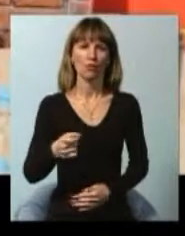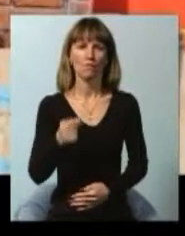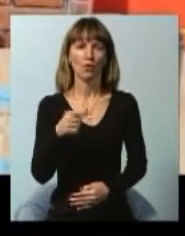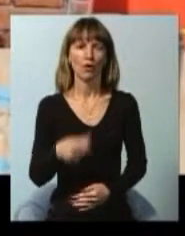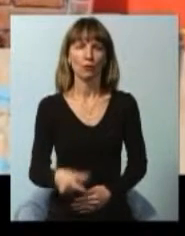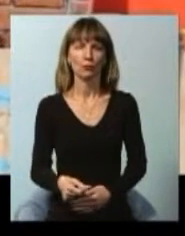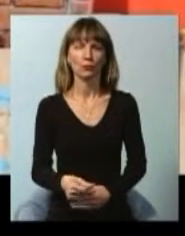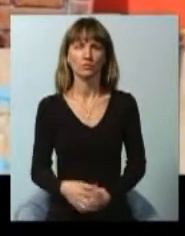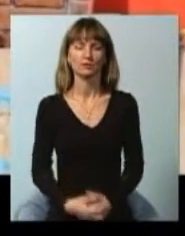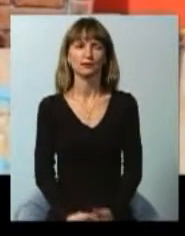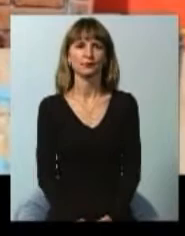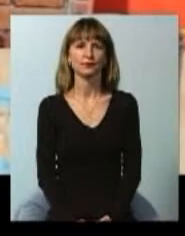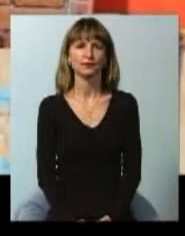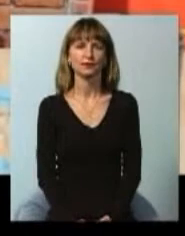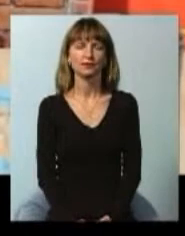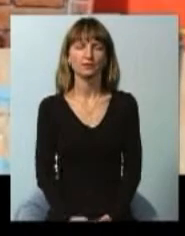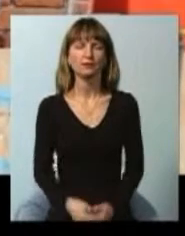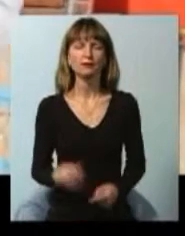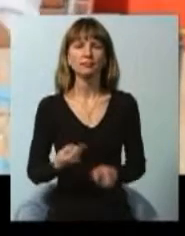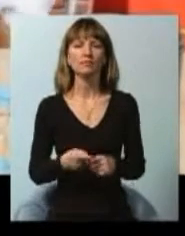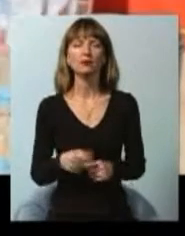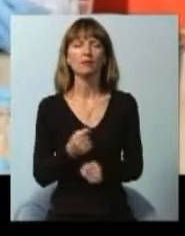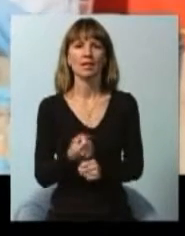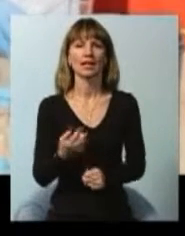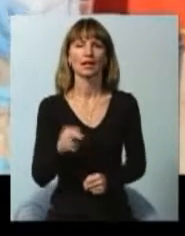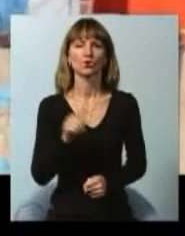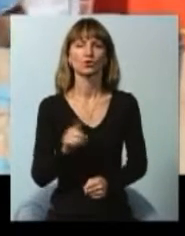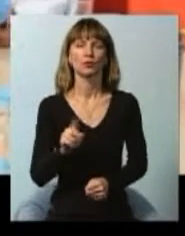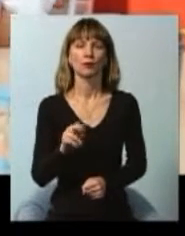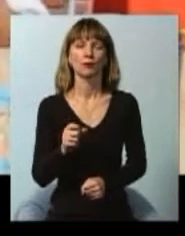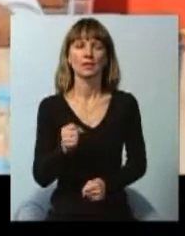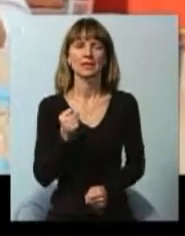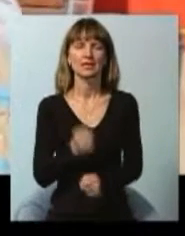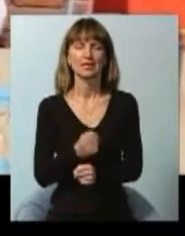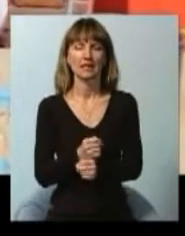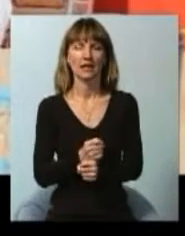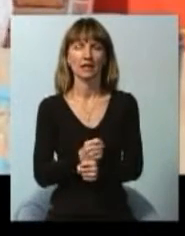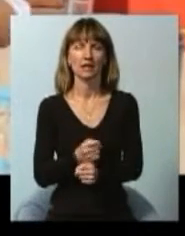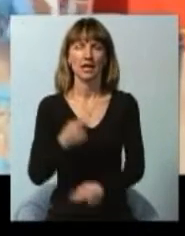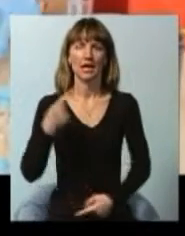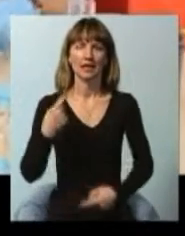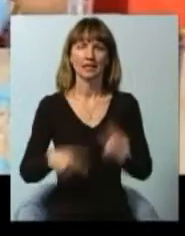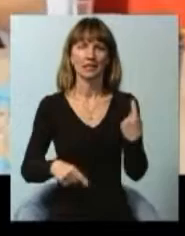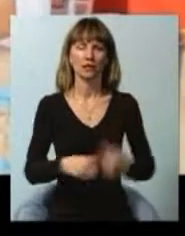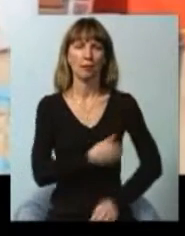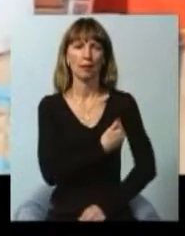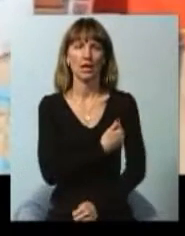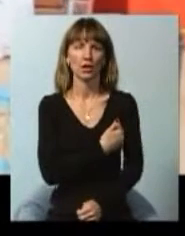колбу. Це ми робимо для того, щоб створити максимальну різницю температур і